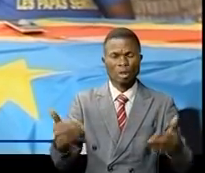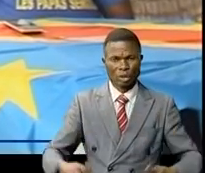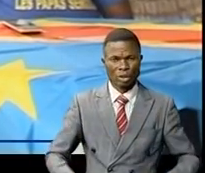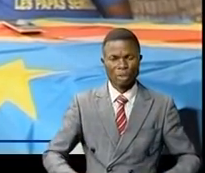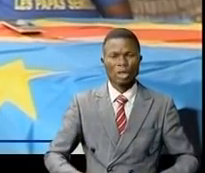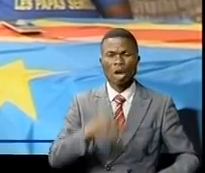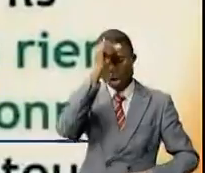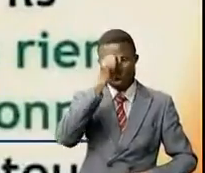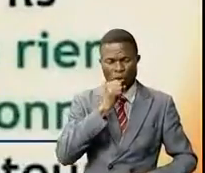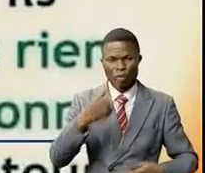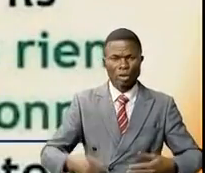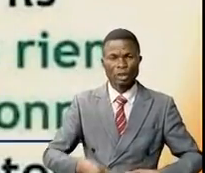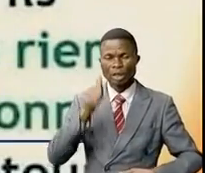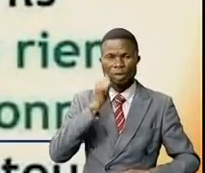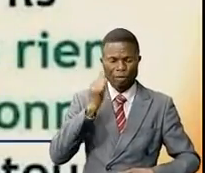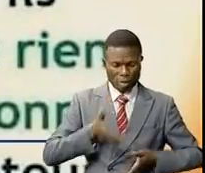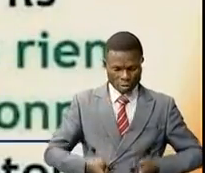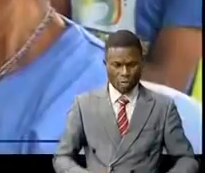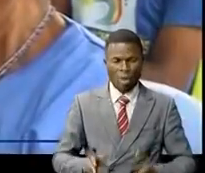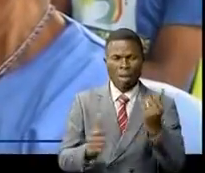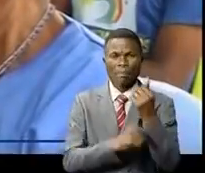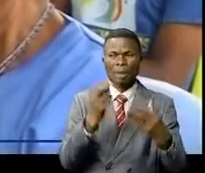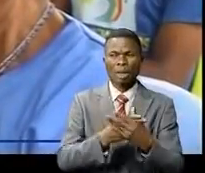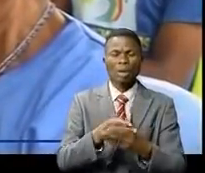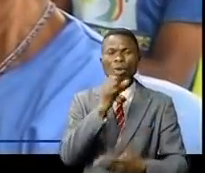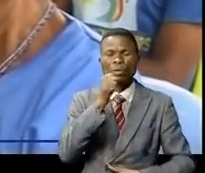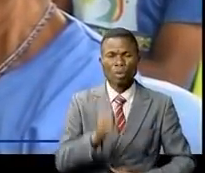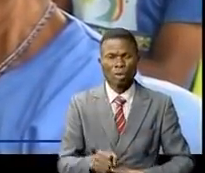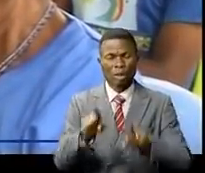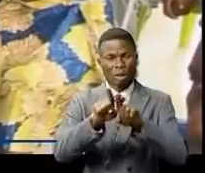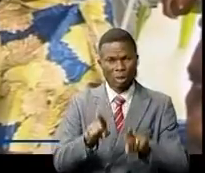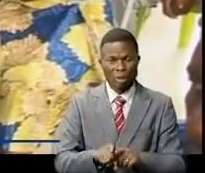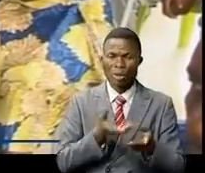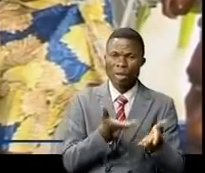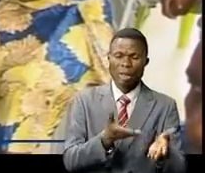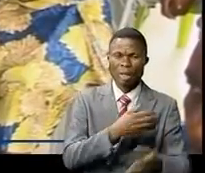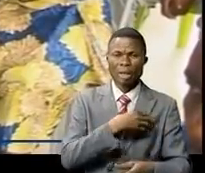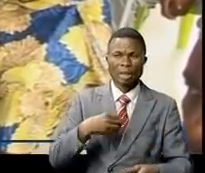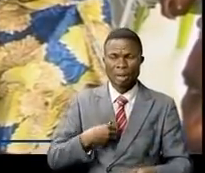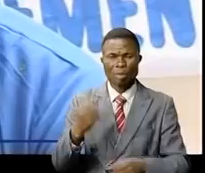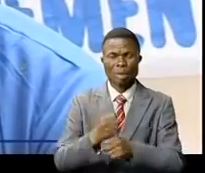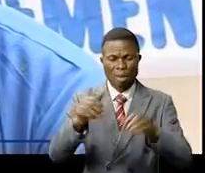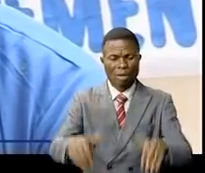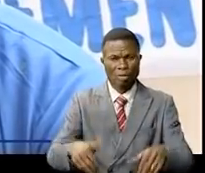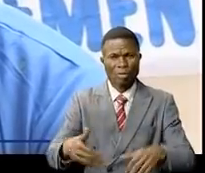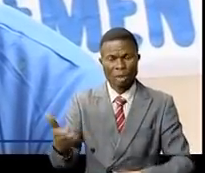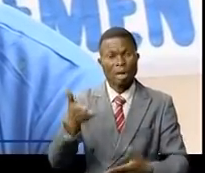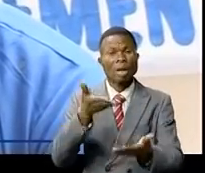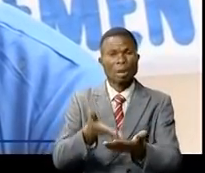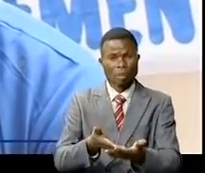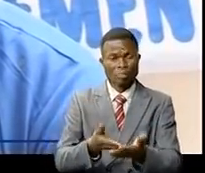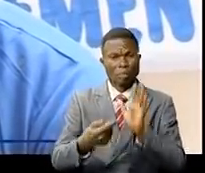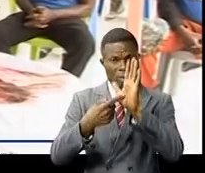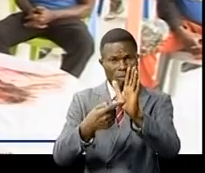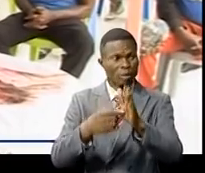mère personnes vivant avec handicap personnes de troisième âge mais aussi de femmes marchèrent la preuve elle prévoit